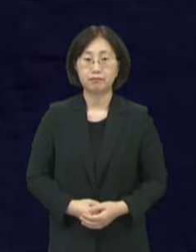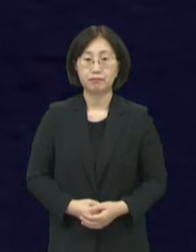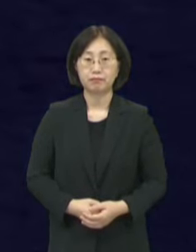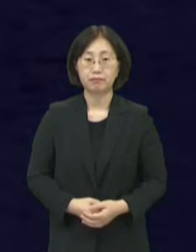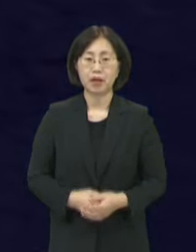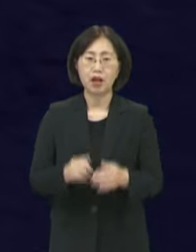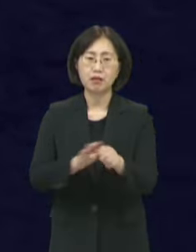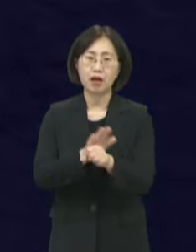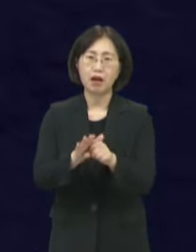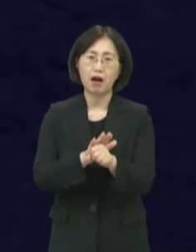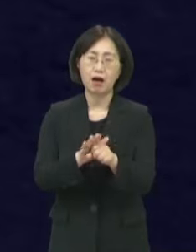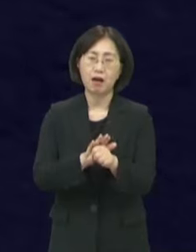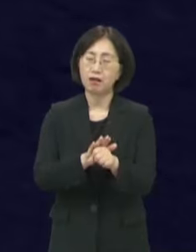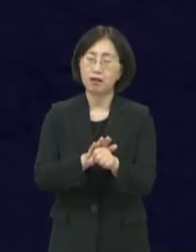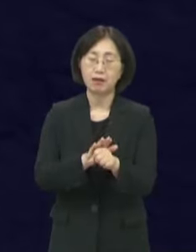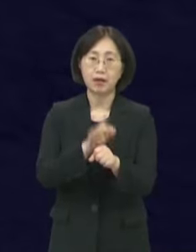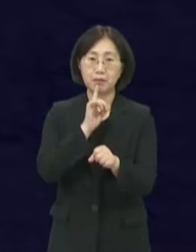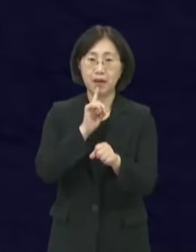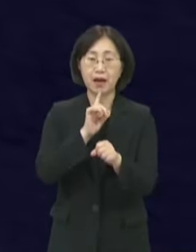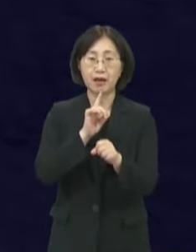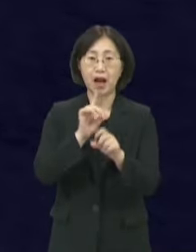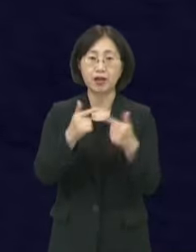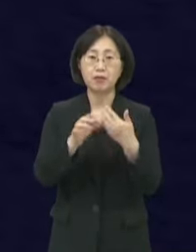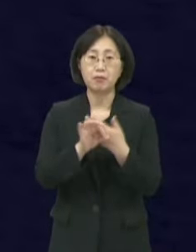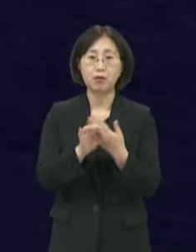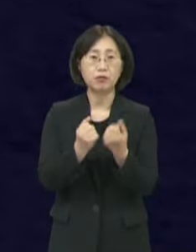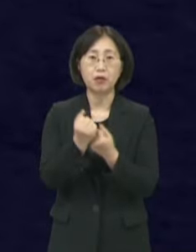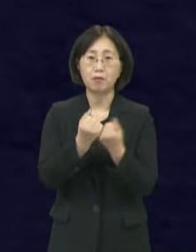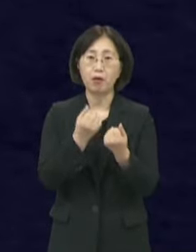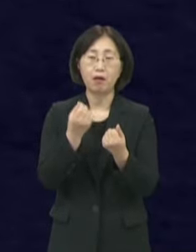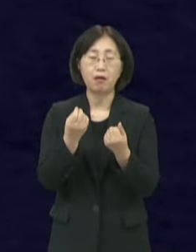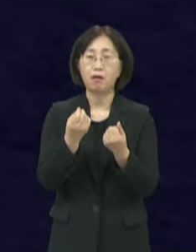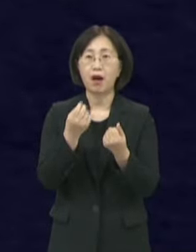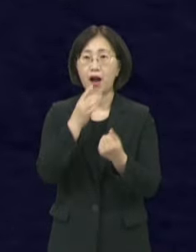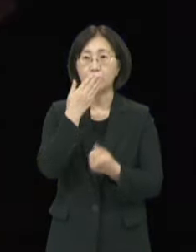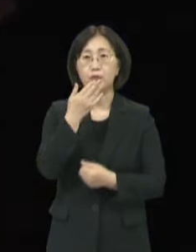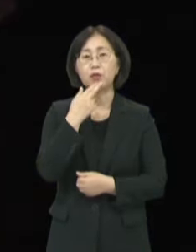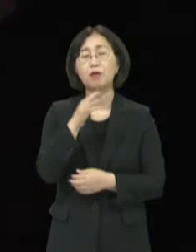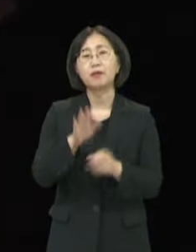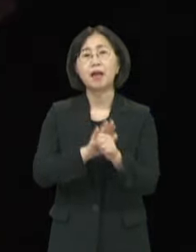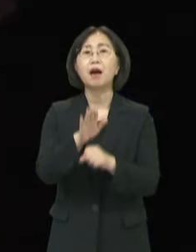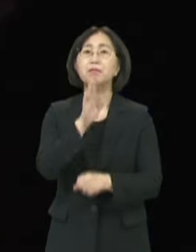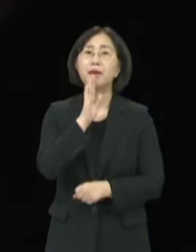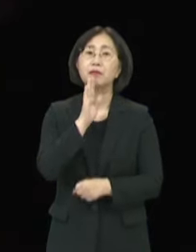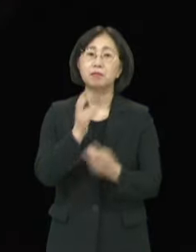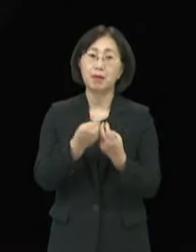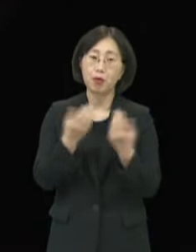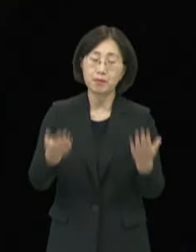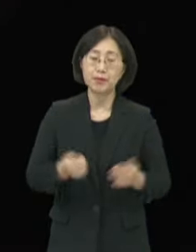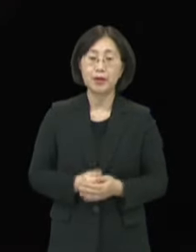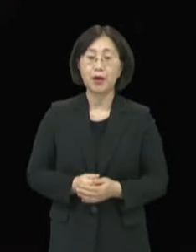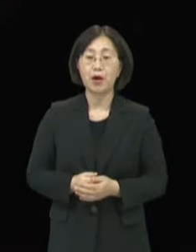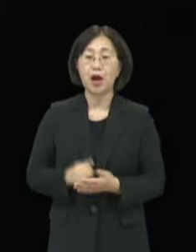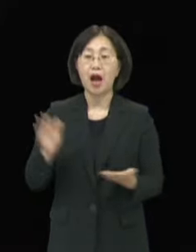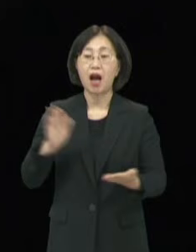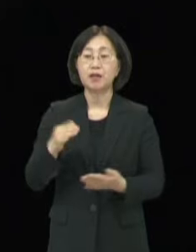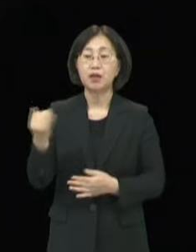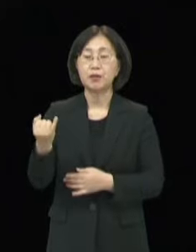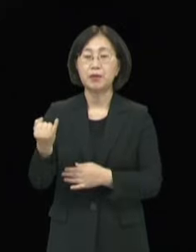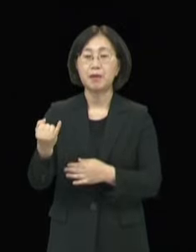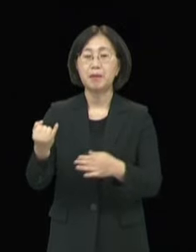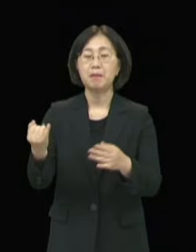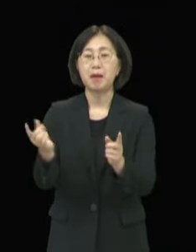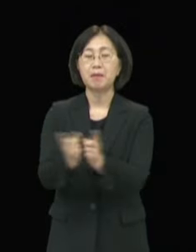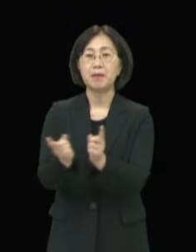사랑한다는 말이 아니면 설명이 안 돼 나도 불가항력이 동성인 제자와 부적절한 교제를 했다가 논란이 된